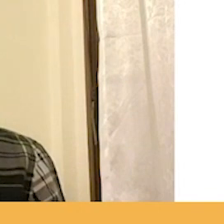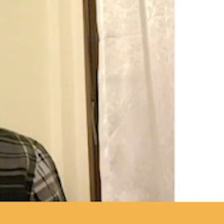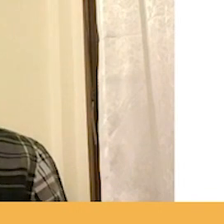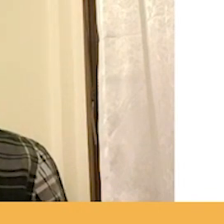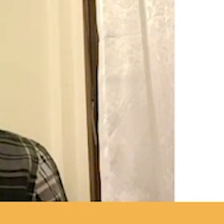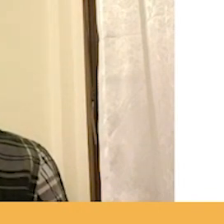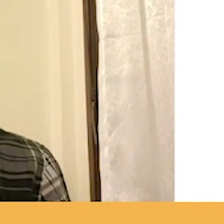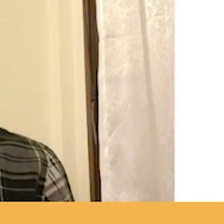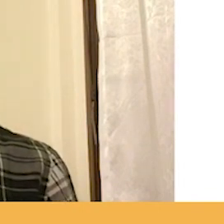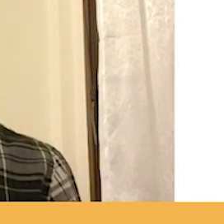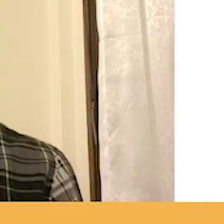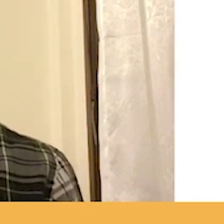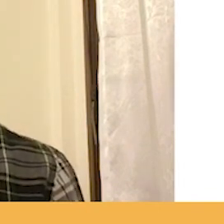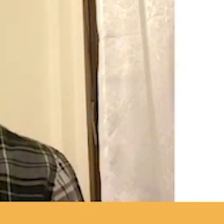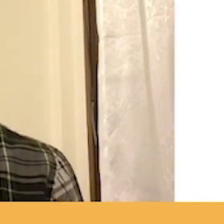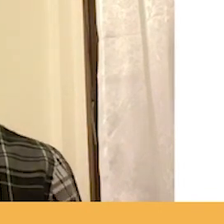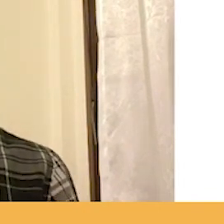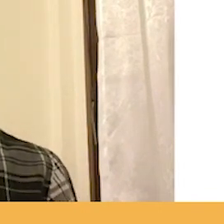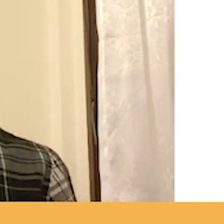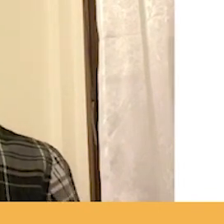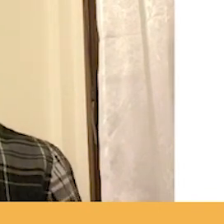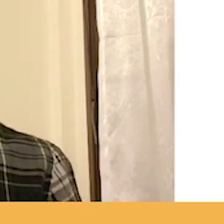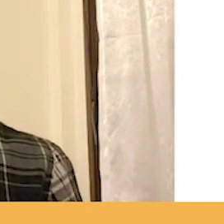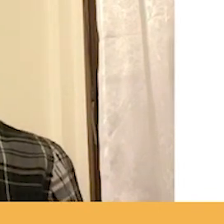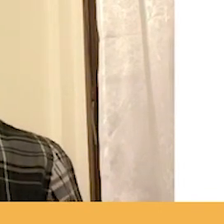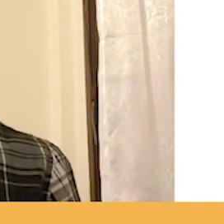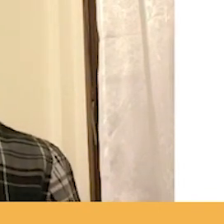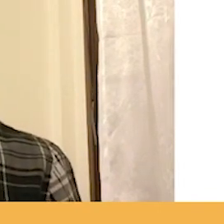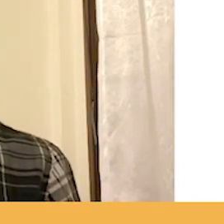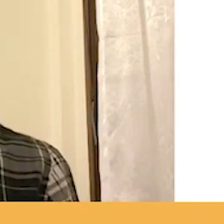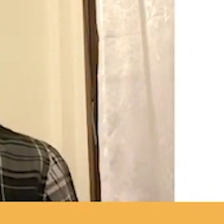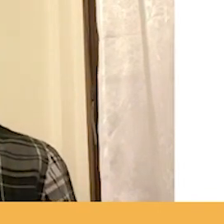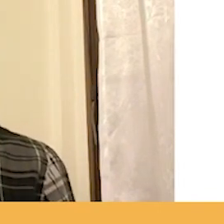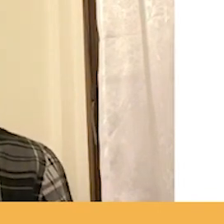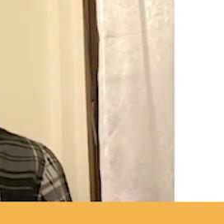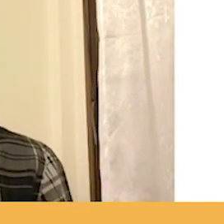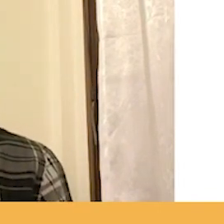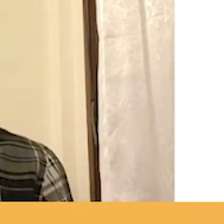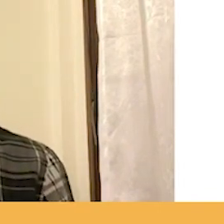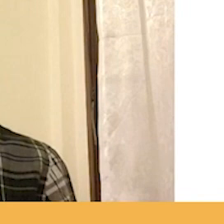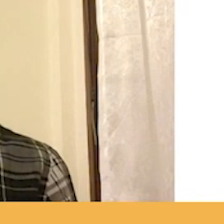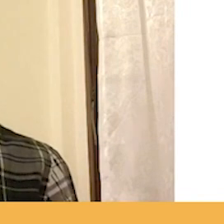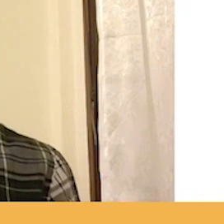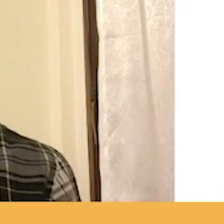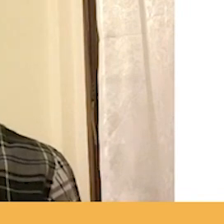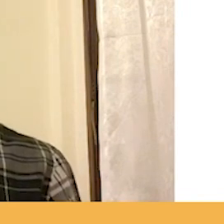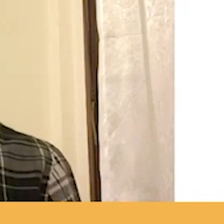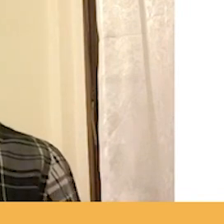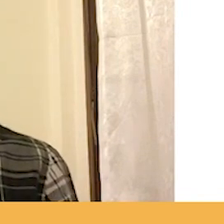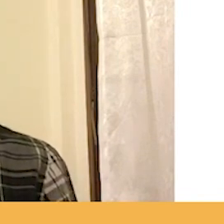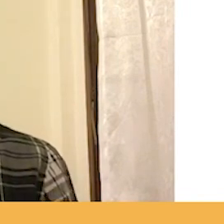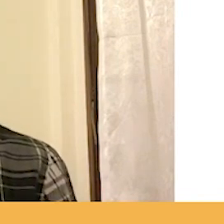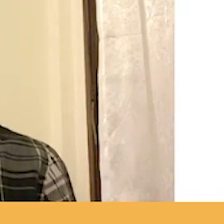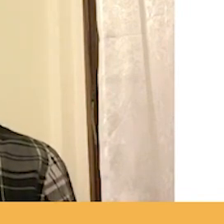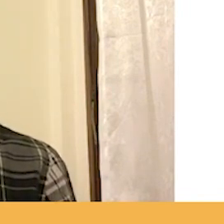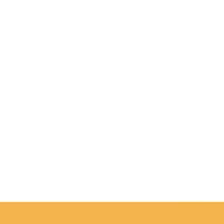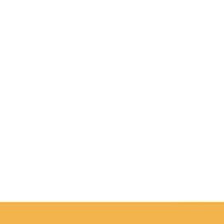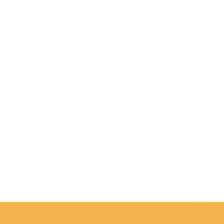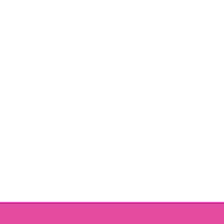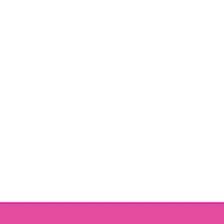Dapat na samahan at lahat ng aktibidad natin